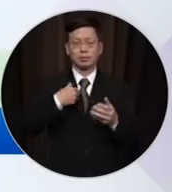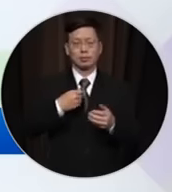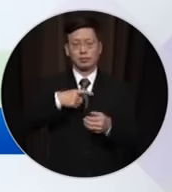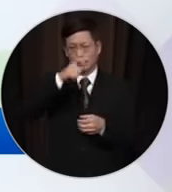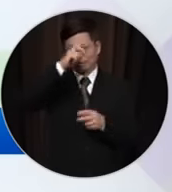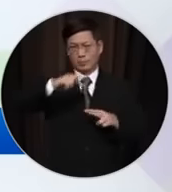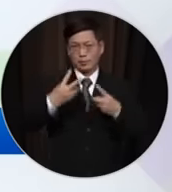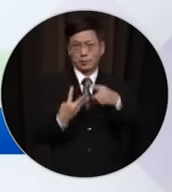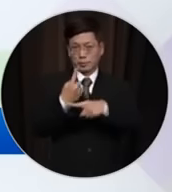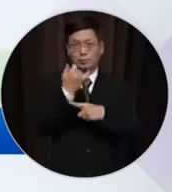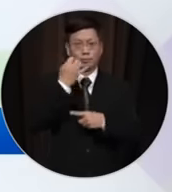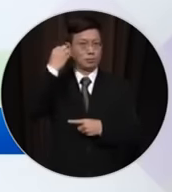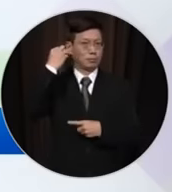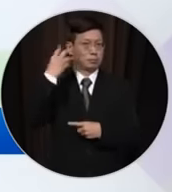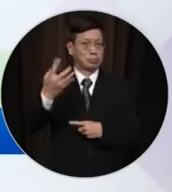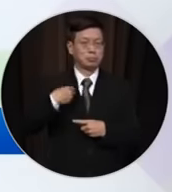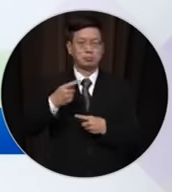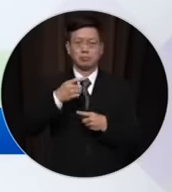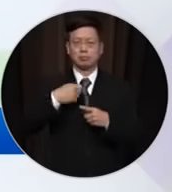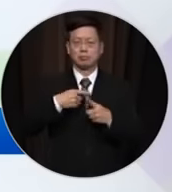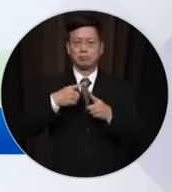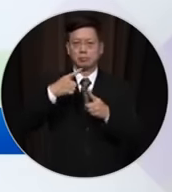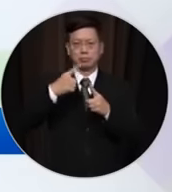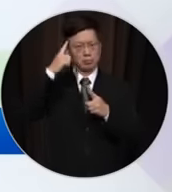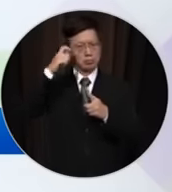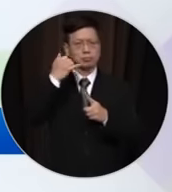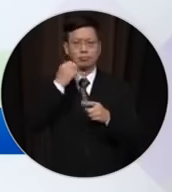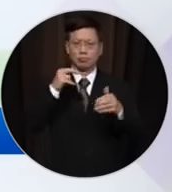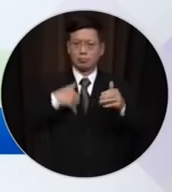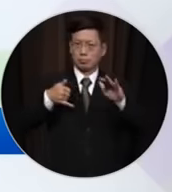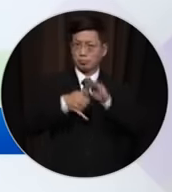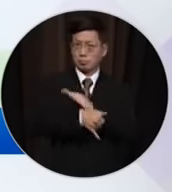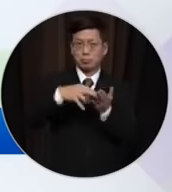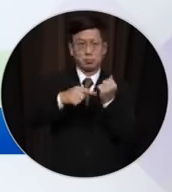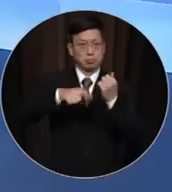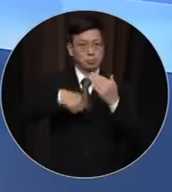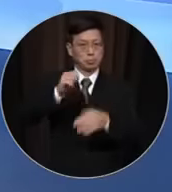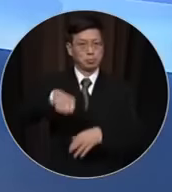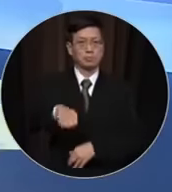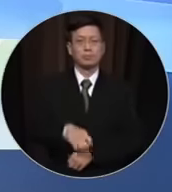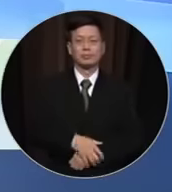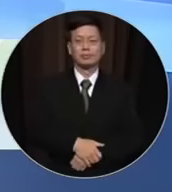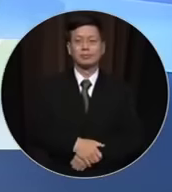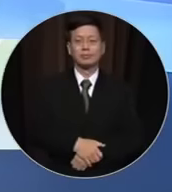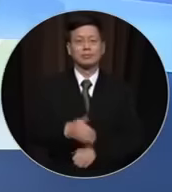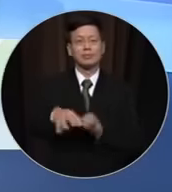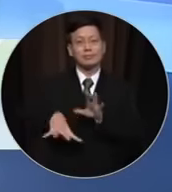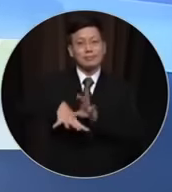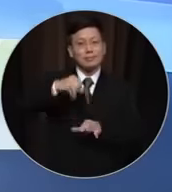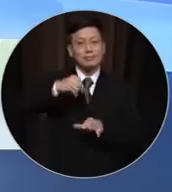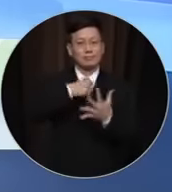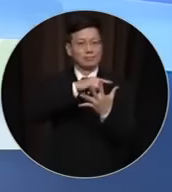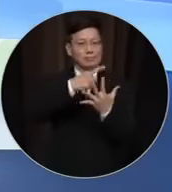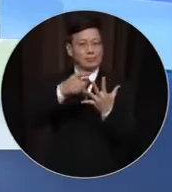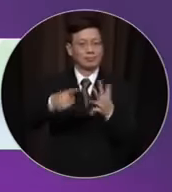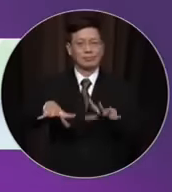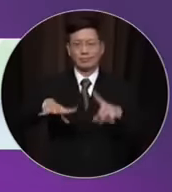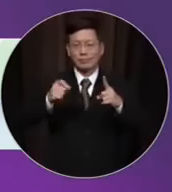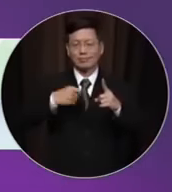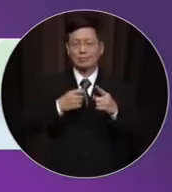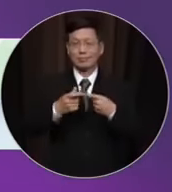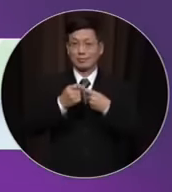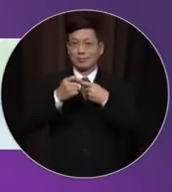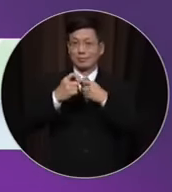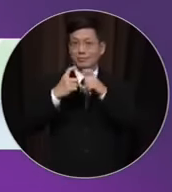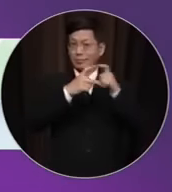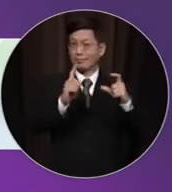1/4，让新民意定期汇入立法院。请问您同意吗？ 依照抽签的顺序，这一题先行回